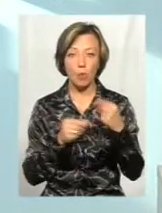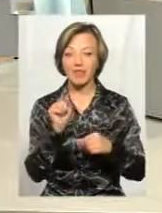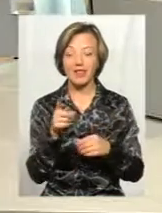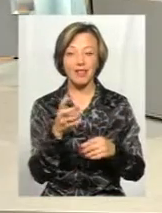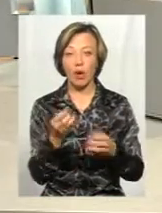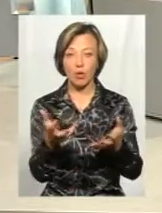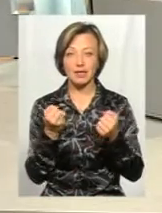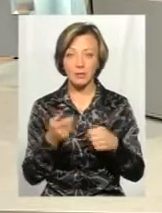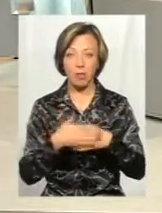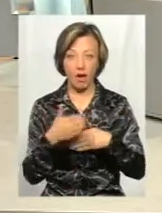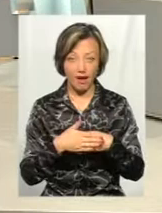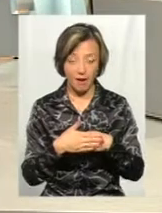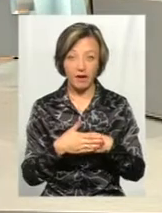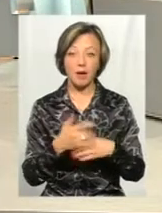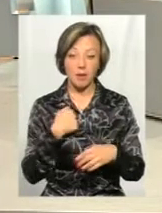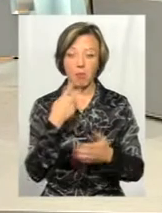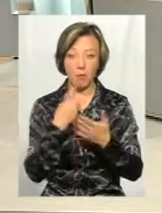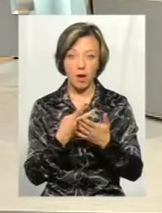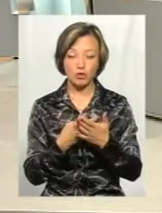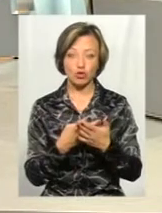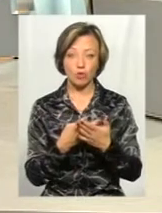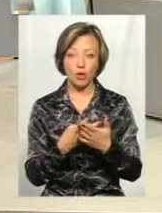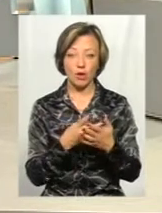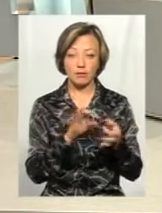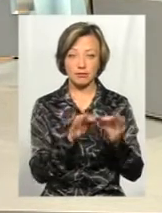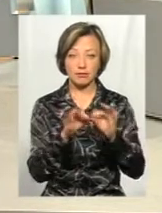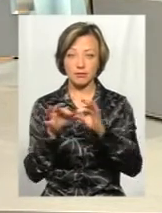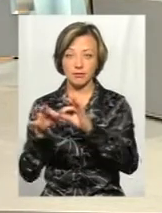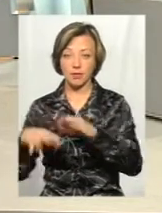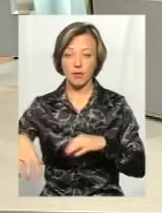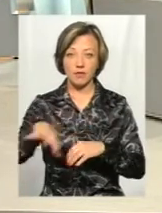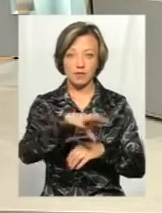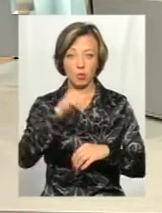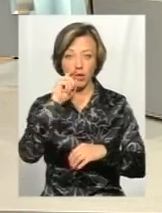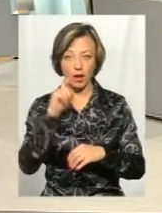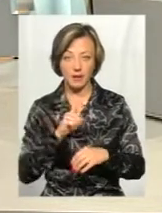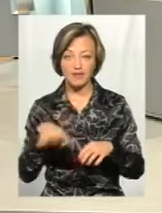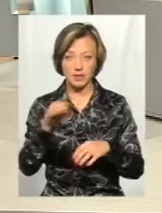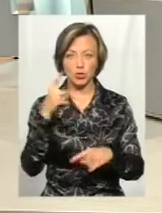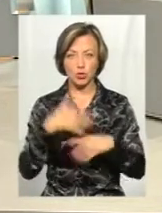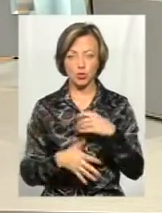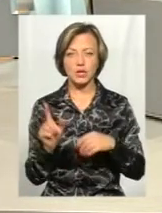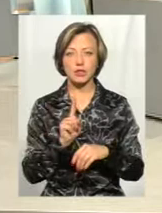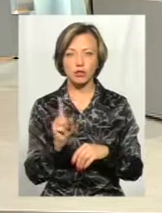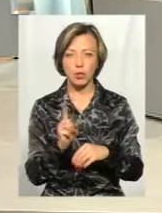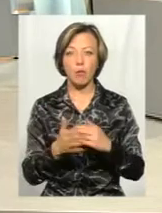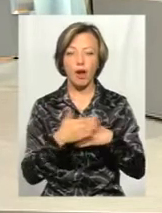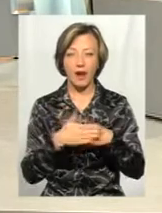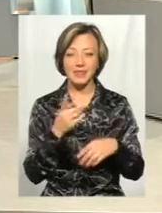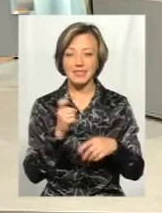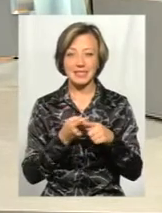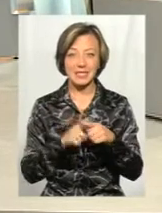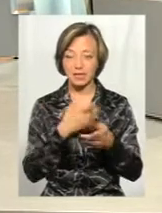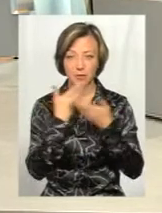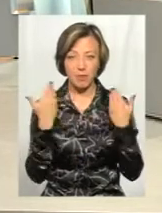не отримає за це покарання, то ми побачимо ланцюговий ефект по всій території нашої держави. Всі будуть розуміти, що покарання за це